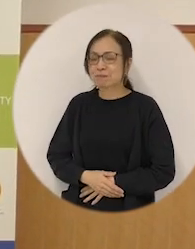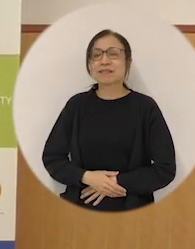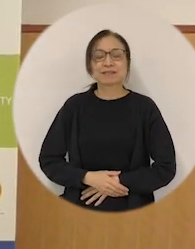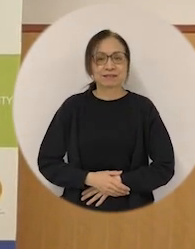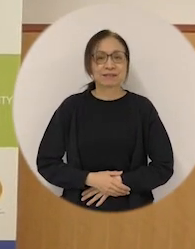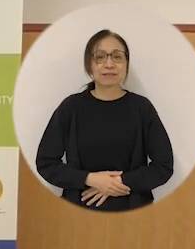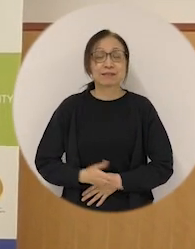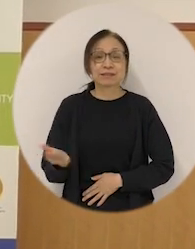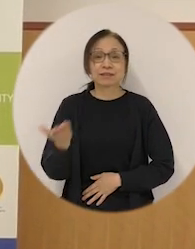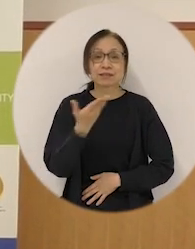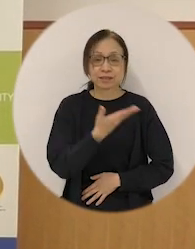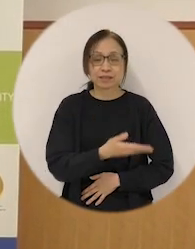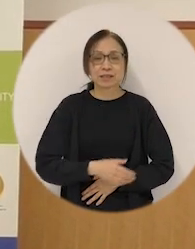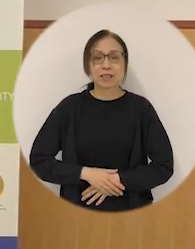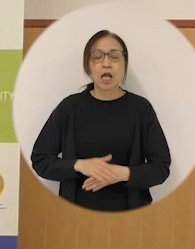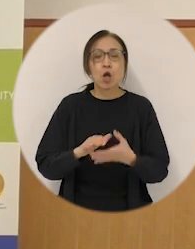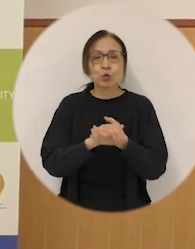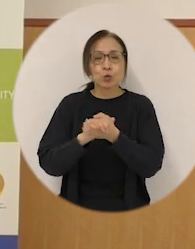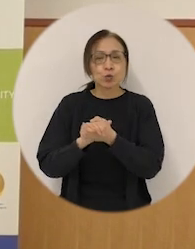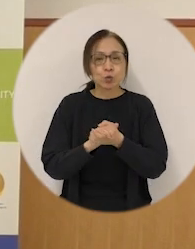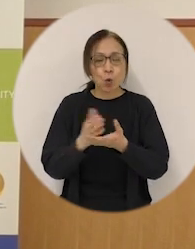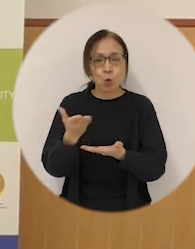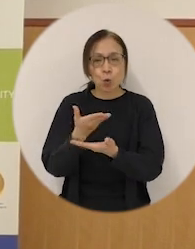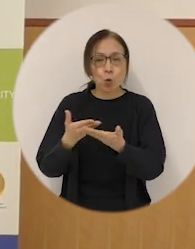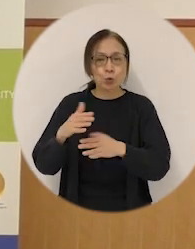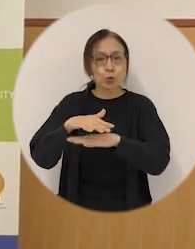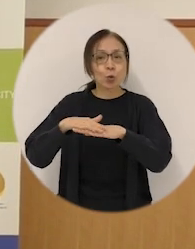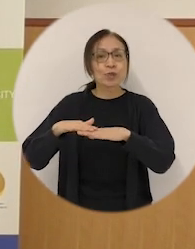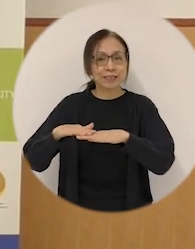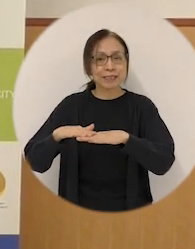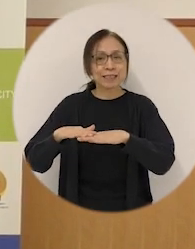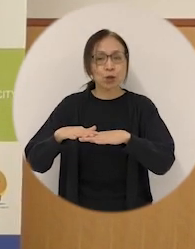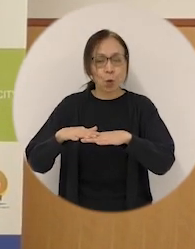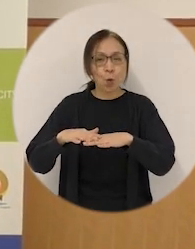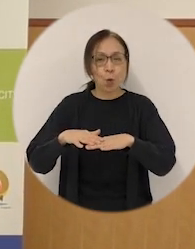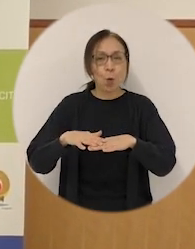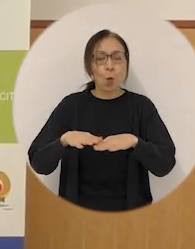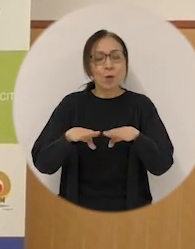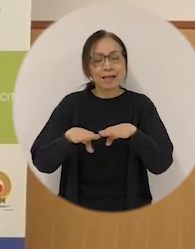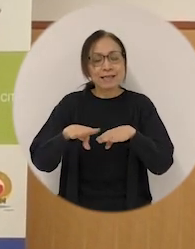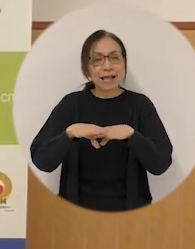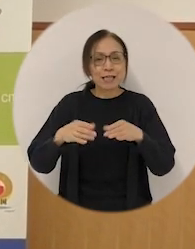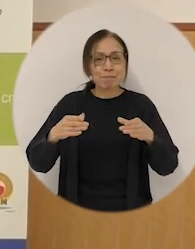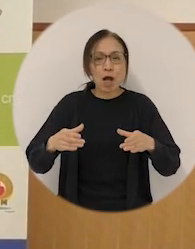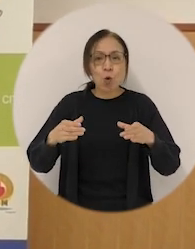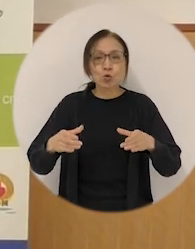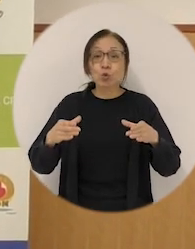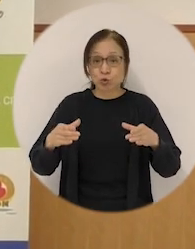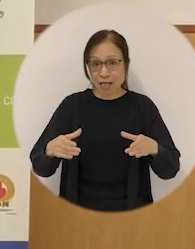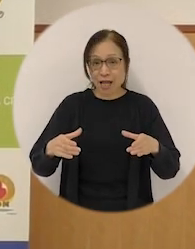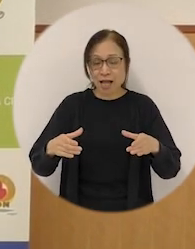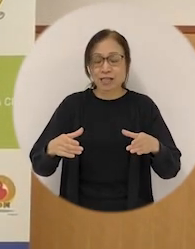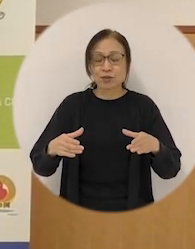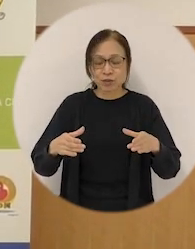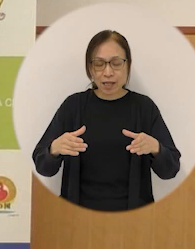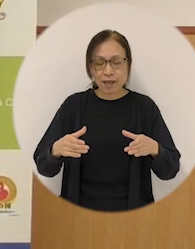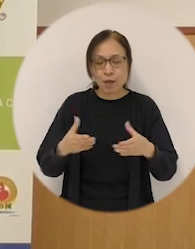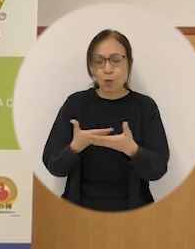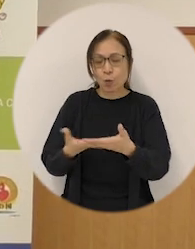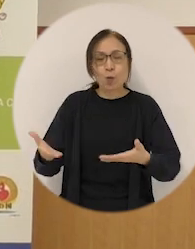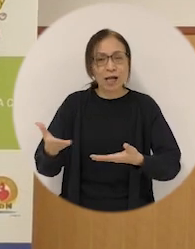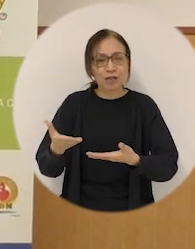それでは次に友好交流都市とのデザインマンホール蓋のですね交換についてであります